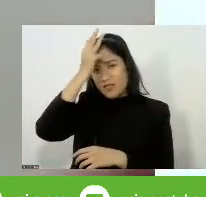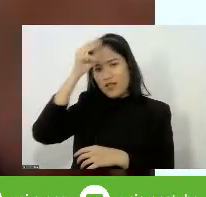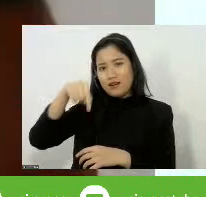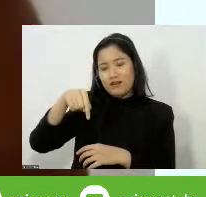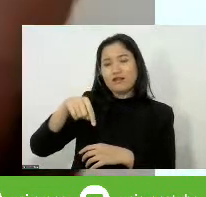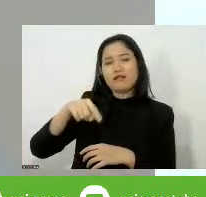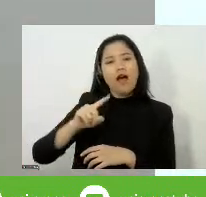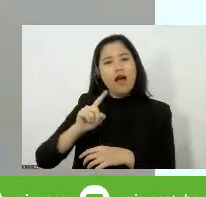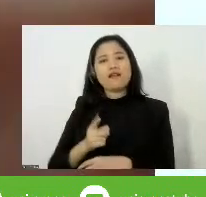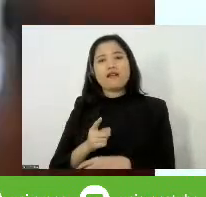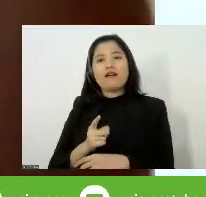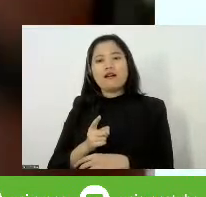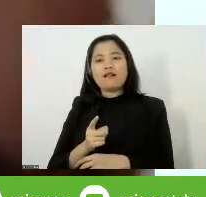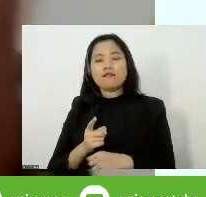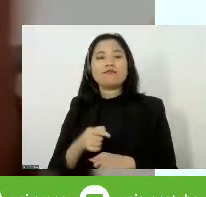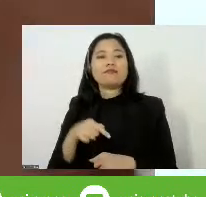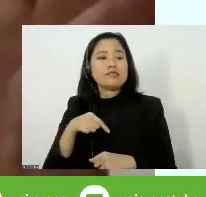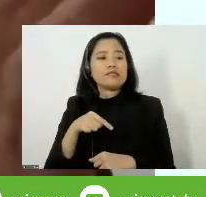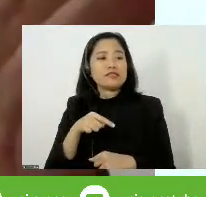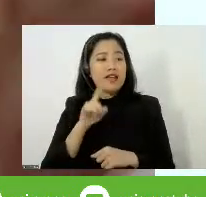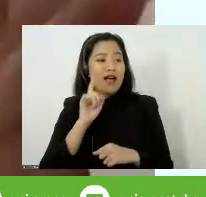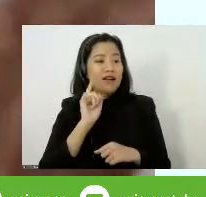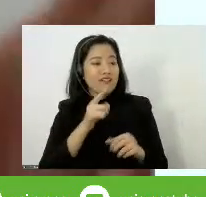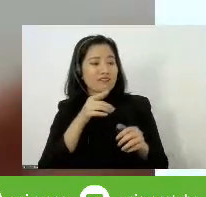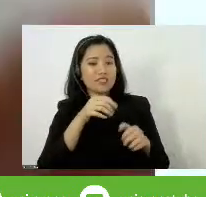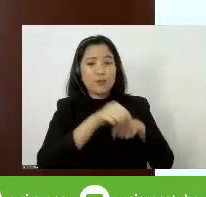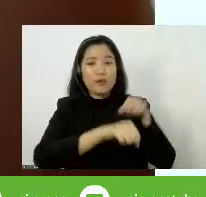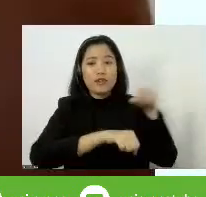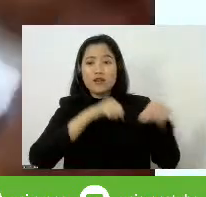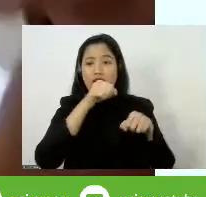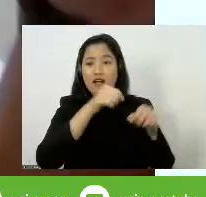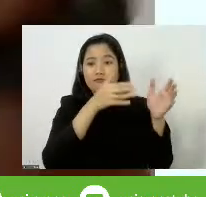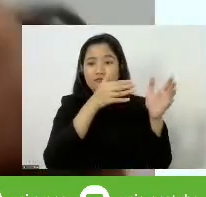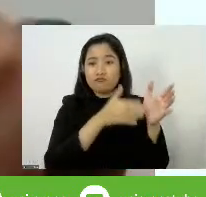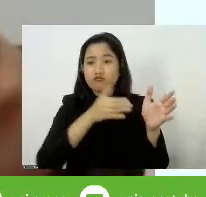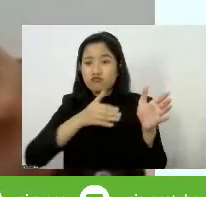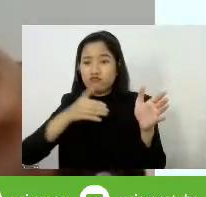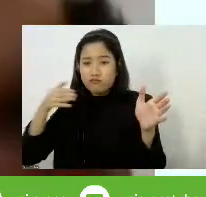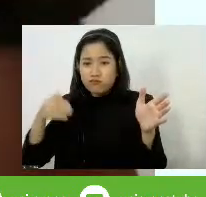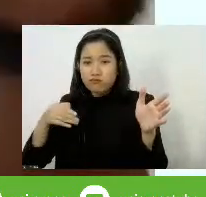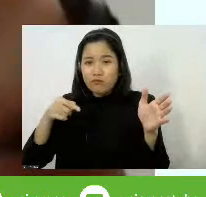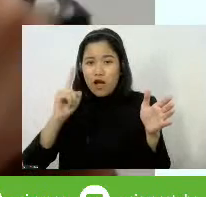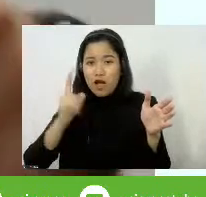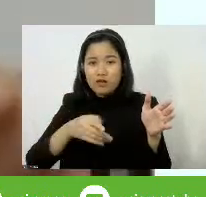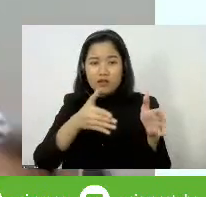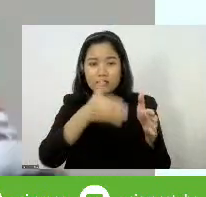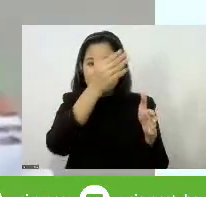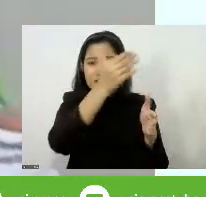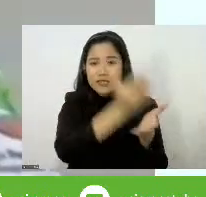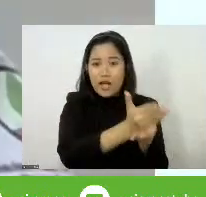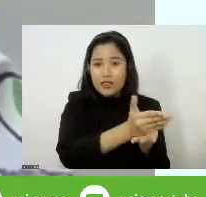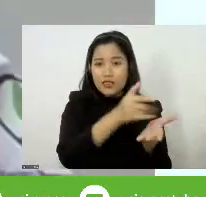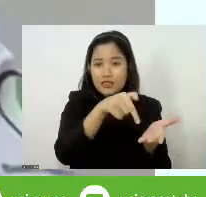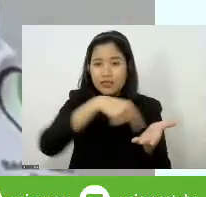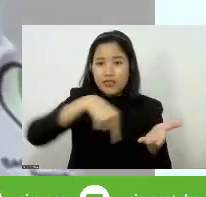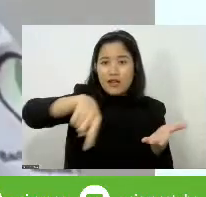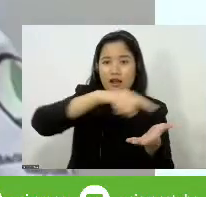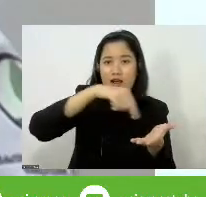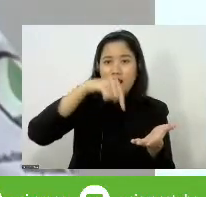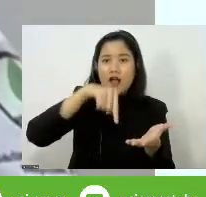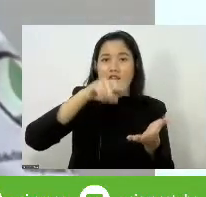kemudian berbaris dekanal sampai disebabkan disekat kanannya